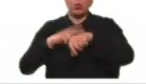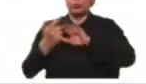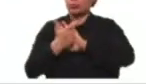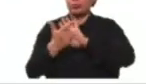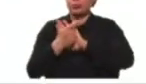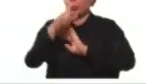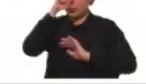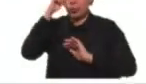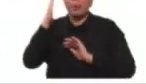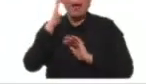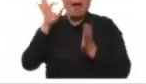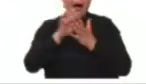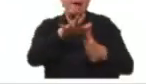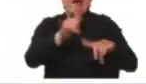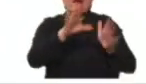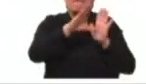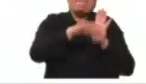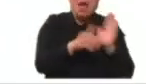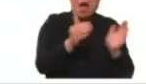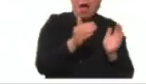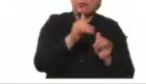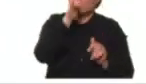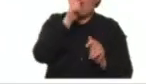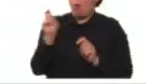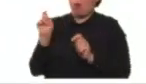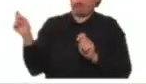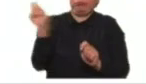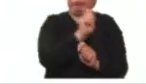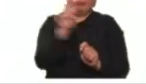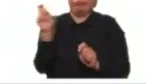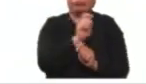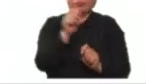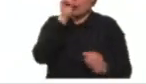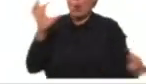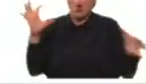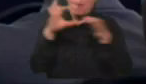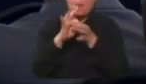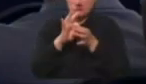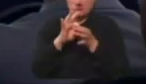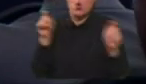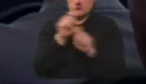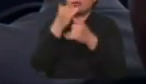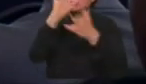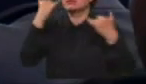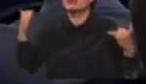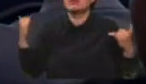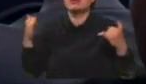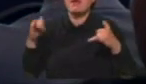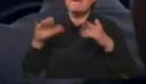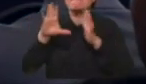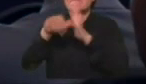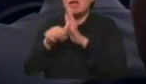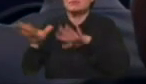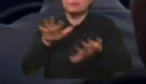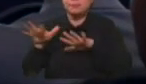17 mieszkańcy danej miejscowości nie mogą dojechać i skomunikować się z innymi